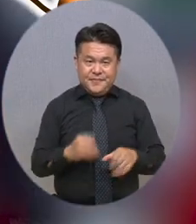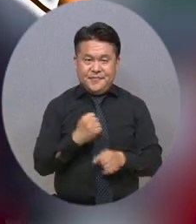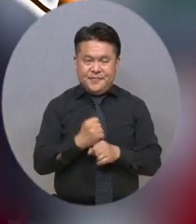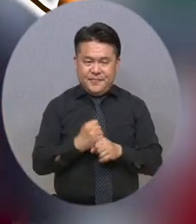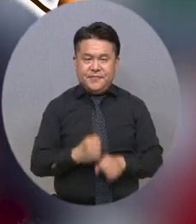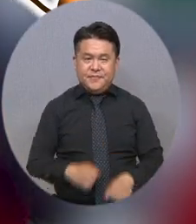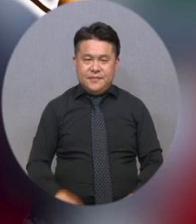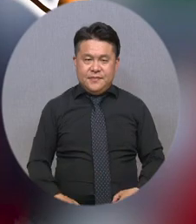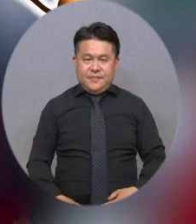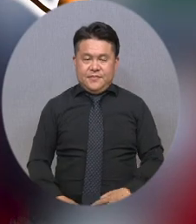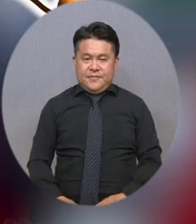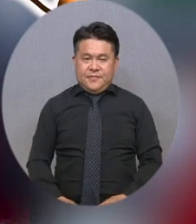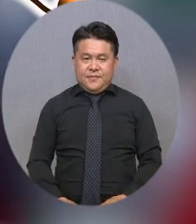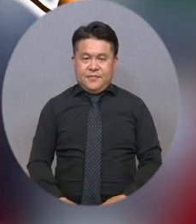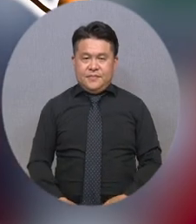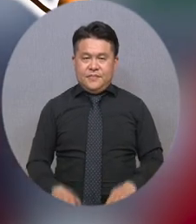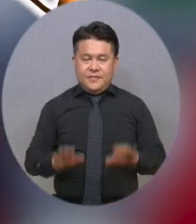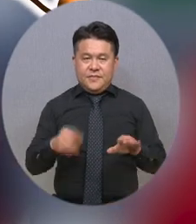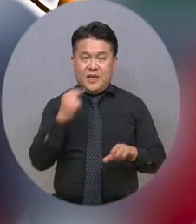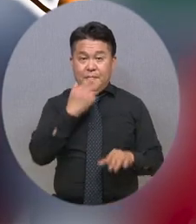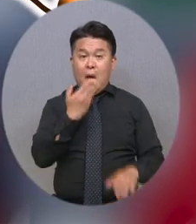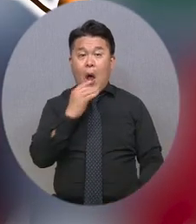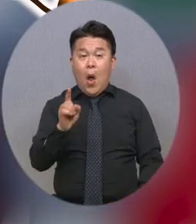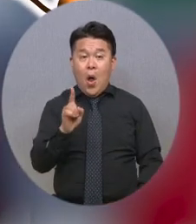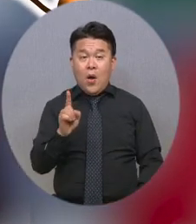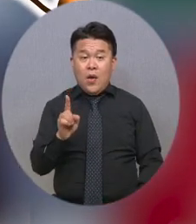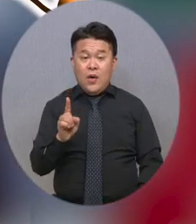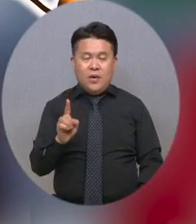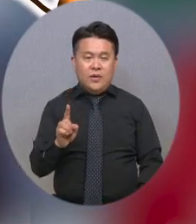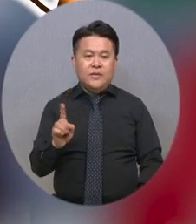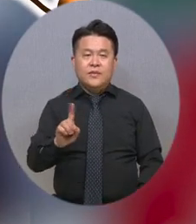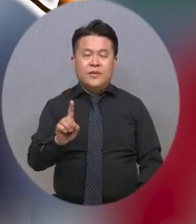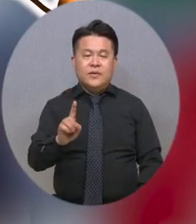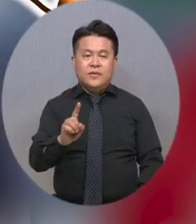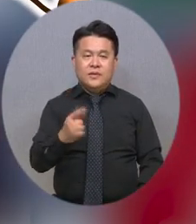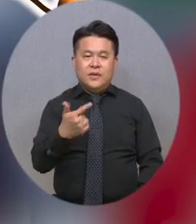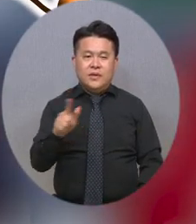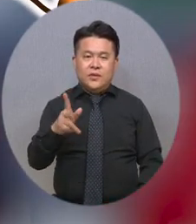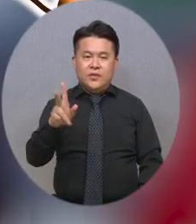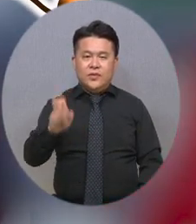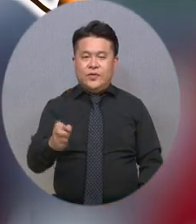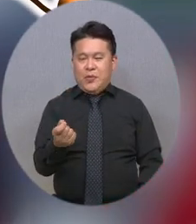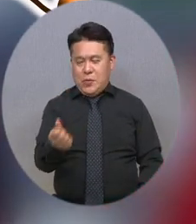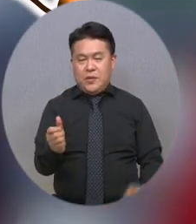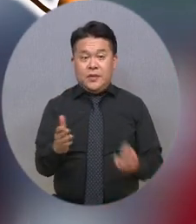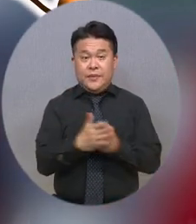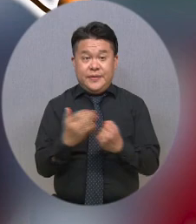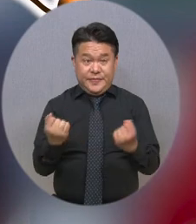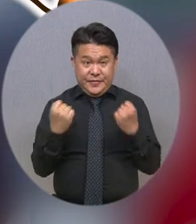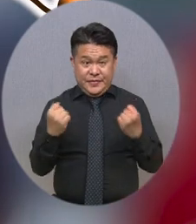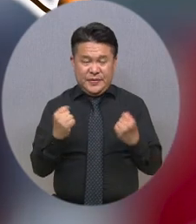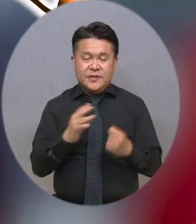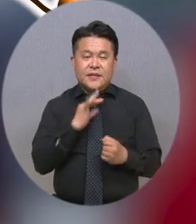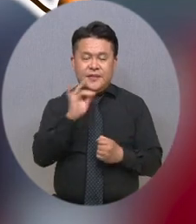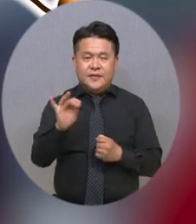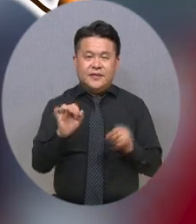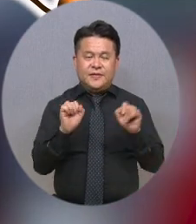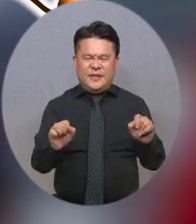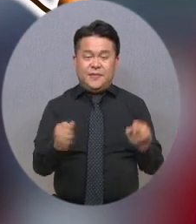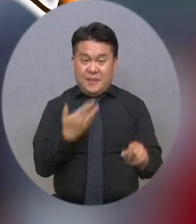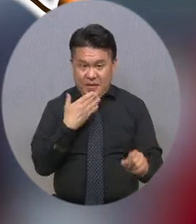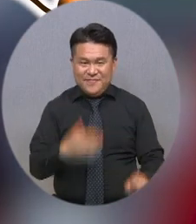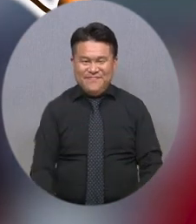거예요. 그래서 우리 이 소금을 드시면은 나트륨이 낮은 소금 드시니까 건강하게 100세까지 오래오래 살 수